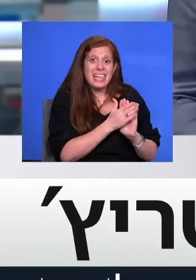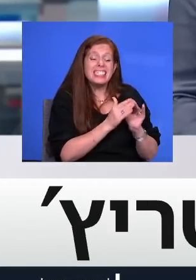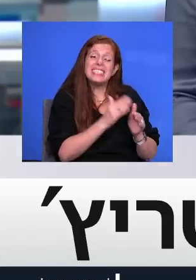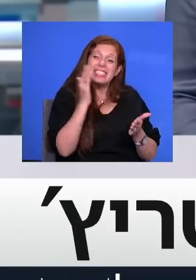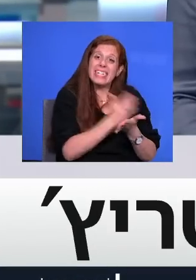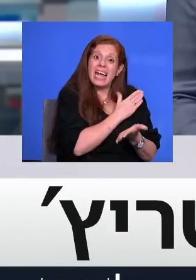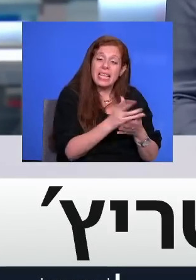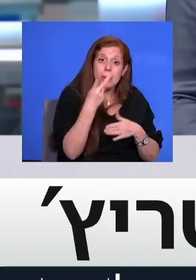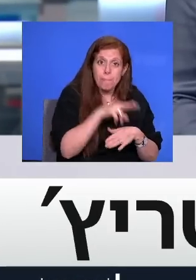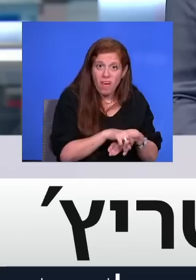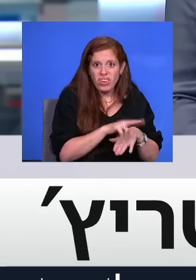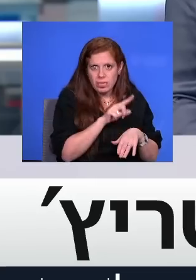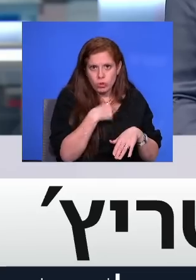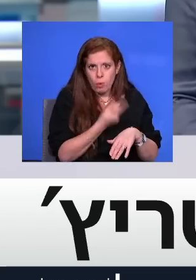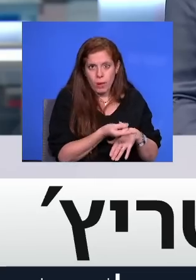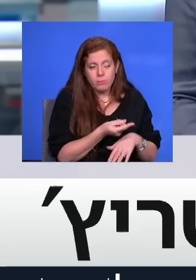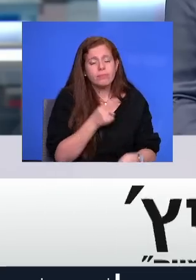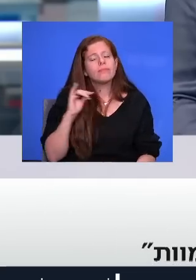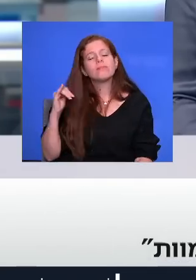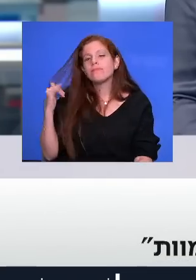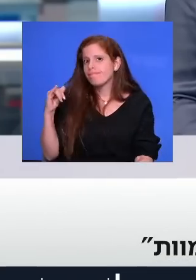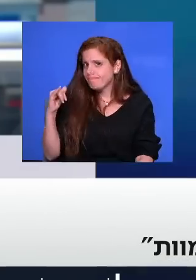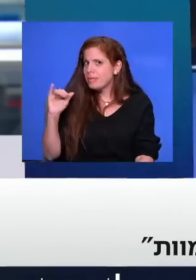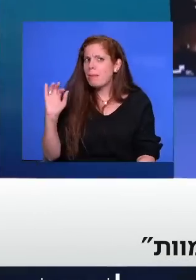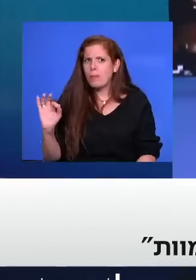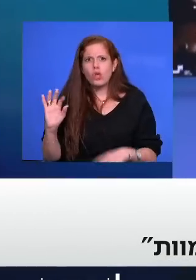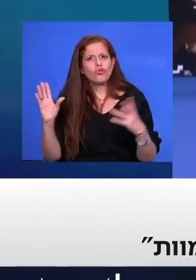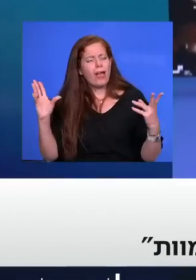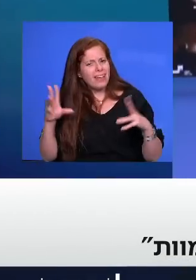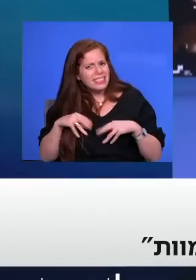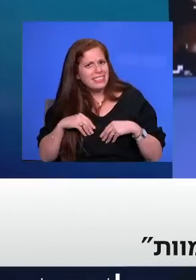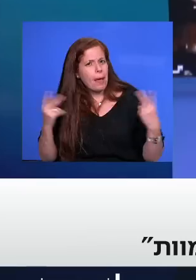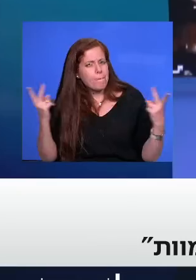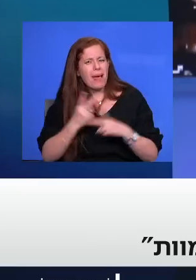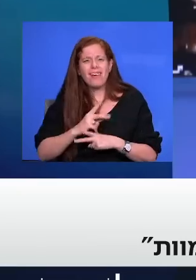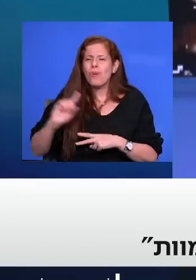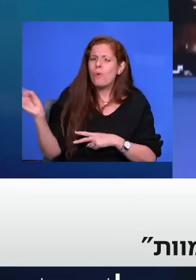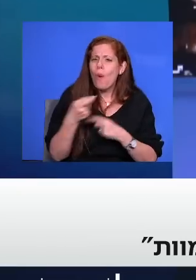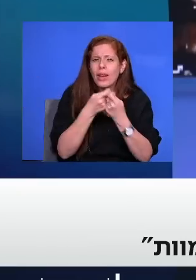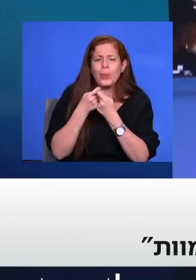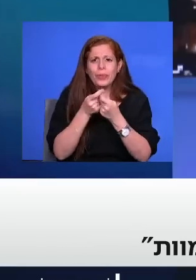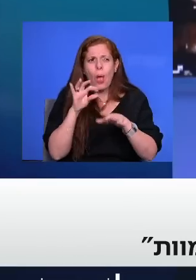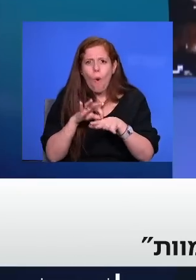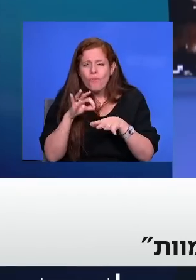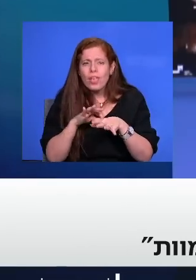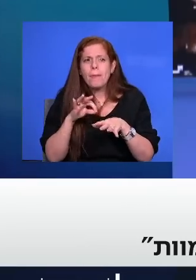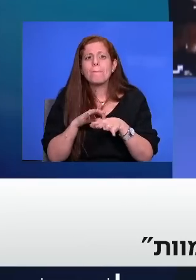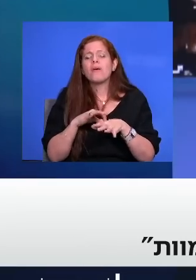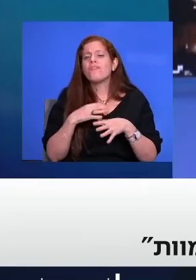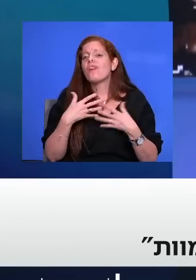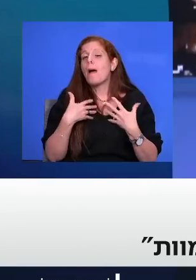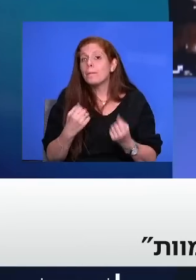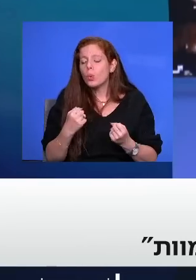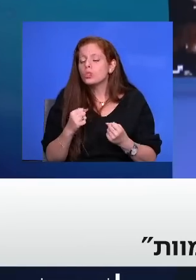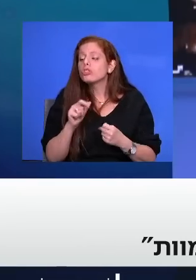כך. כן, נכון מיכל, ממש הסכמה מקצה לקצה בקרב כל ארגוני הרופאים והבריאות